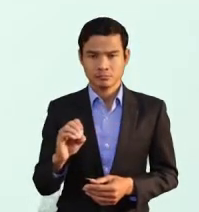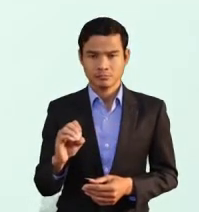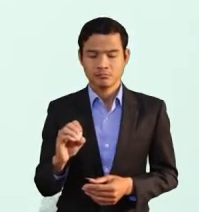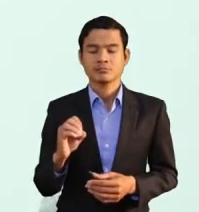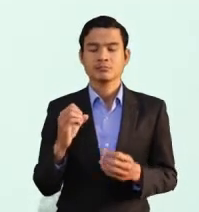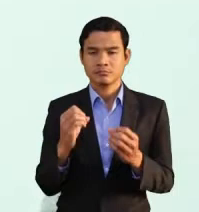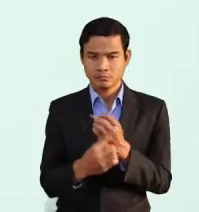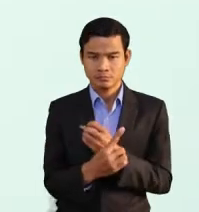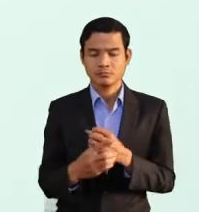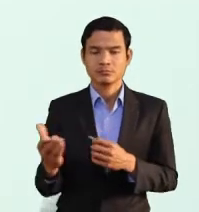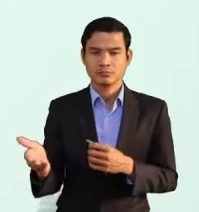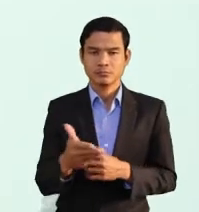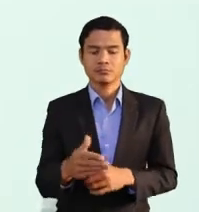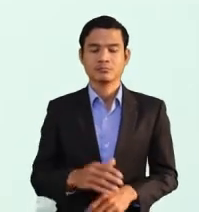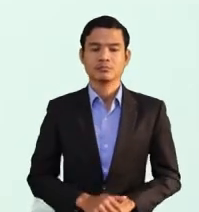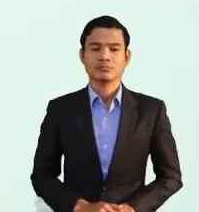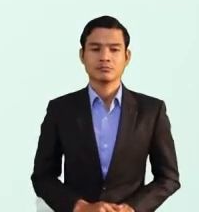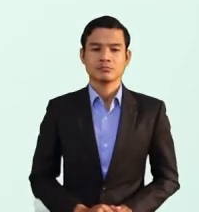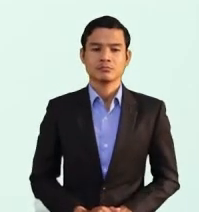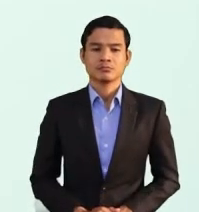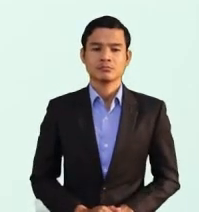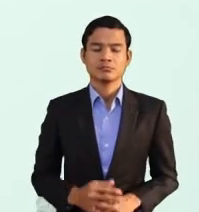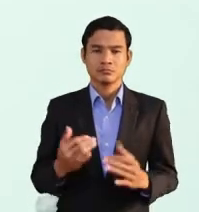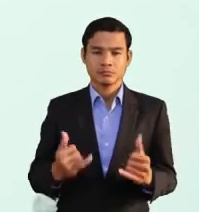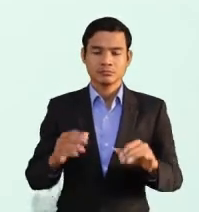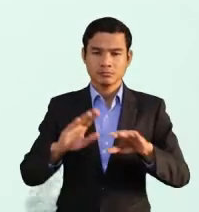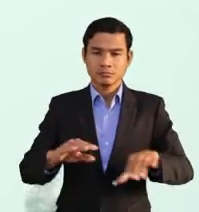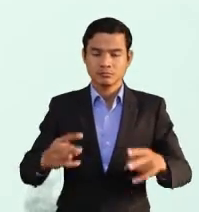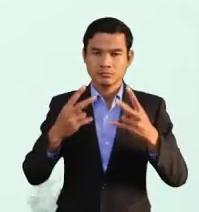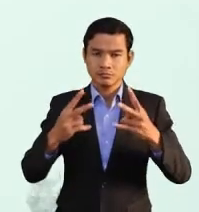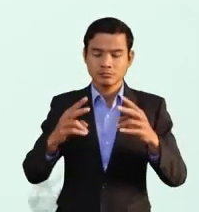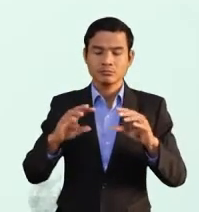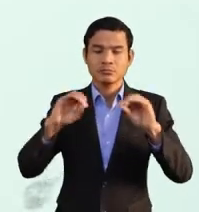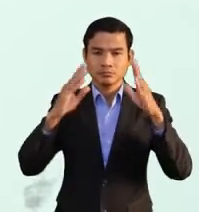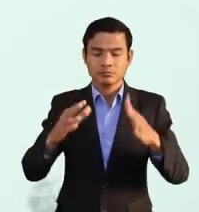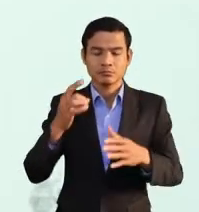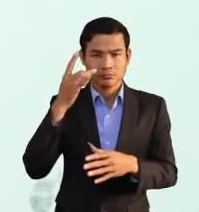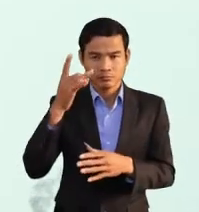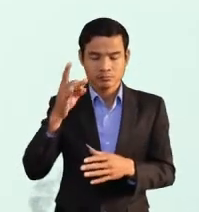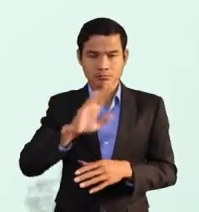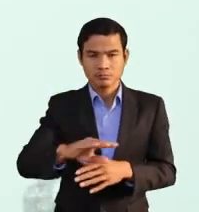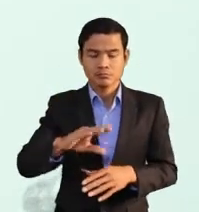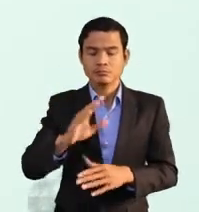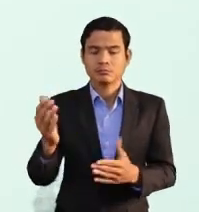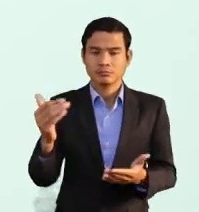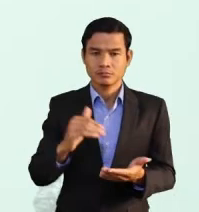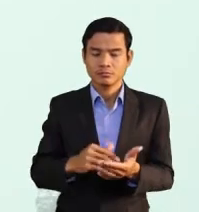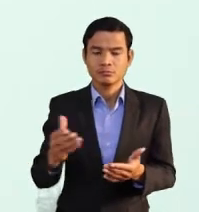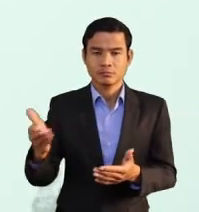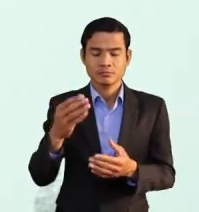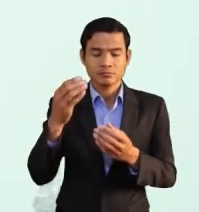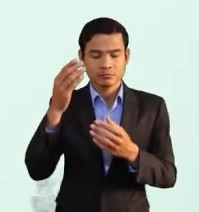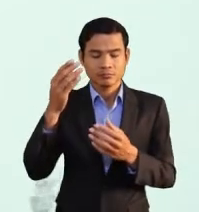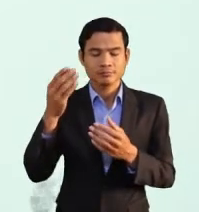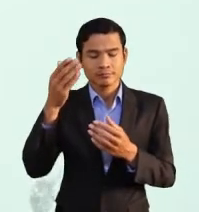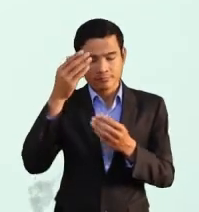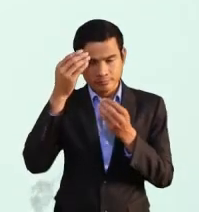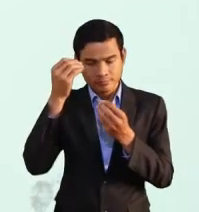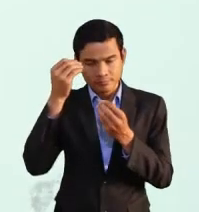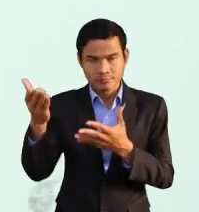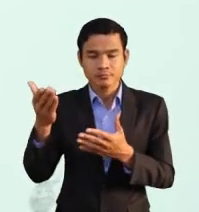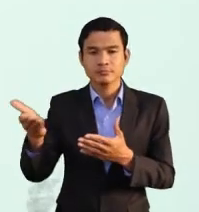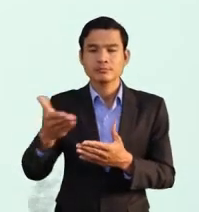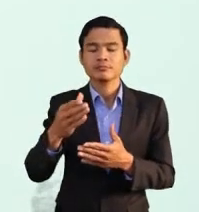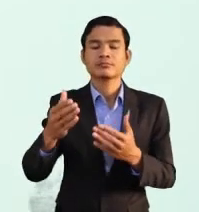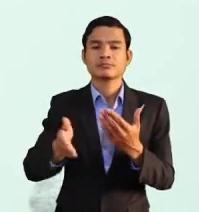phải cha à lấy con mới nè khu bự chú con mà đón tiết nó còn á đập bay ở con nghe chằm nó còn